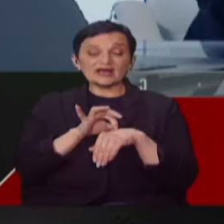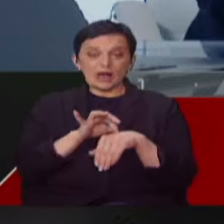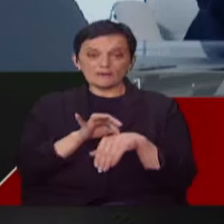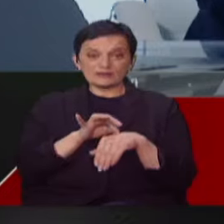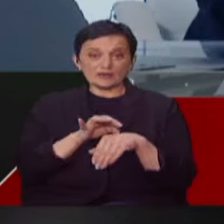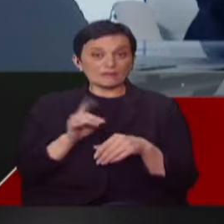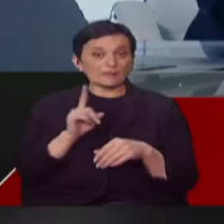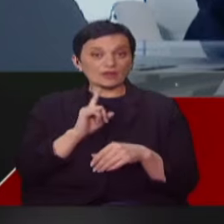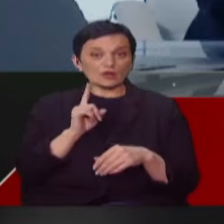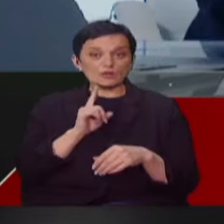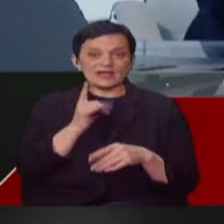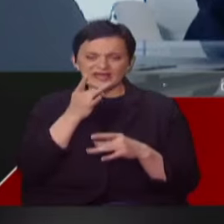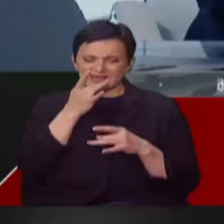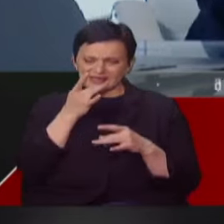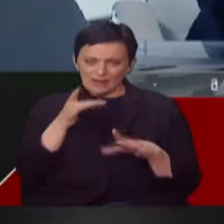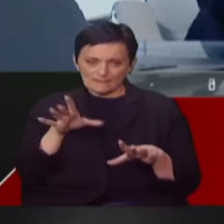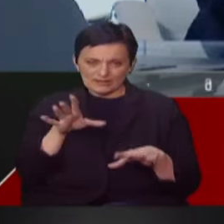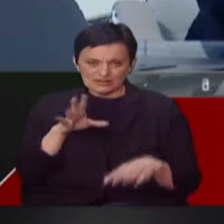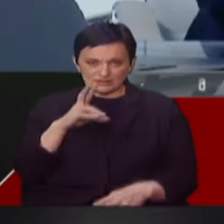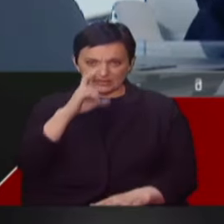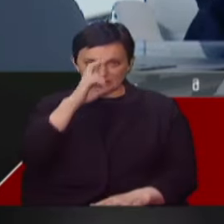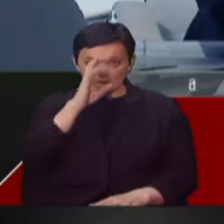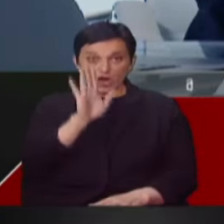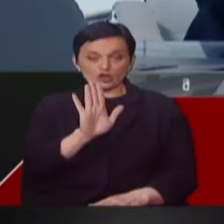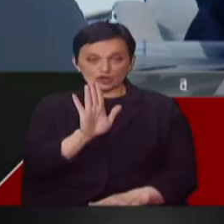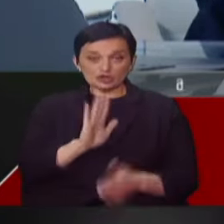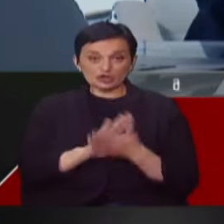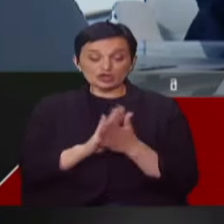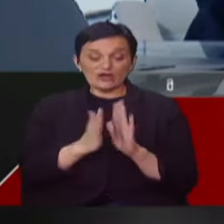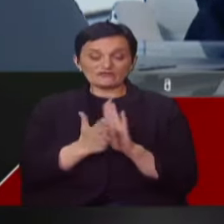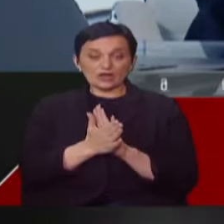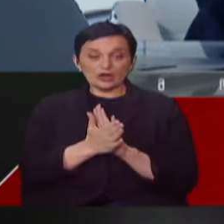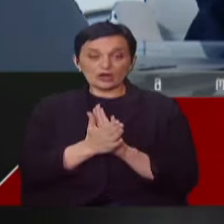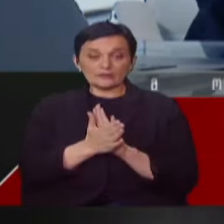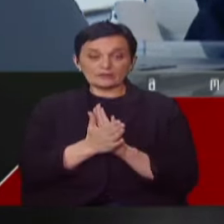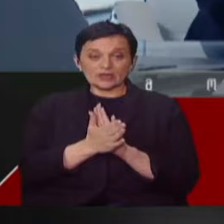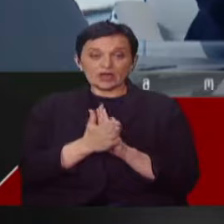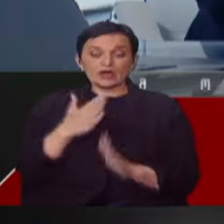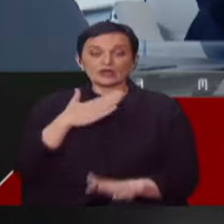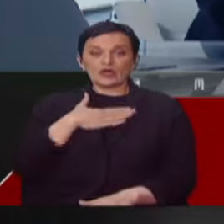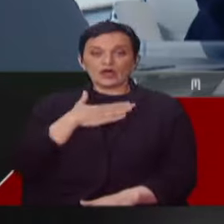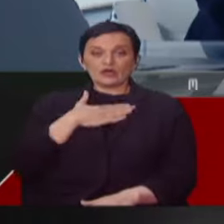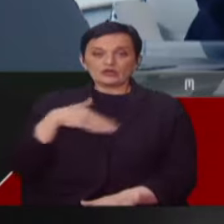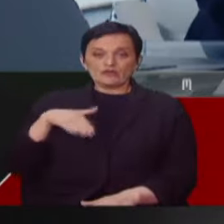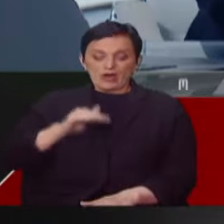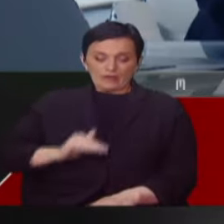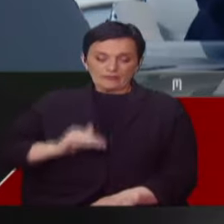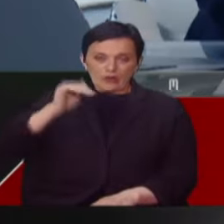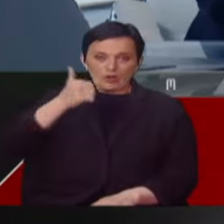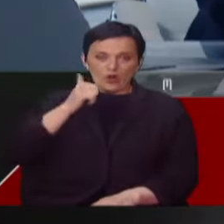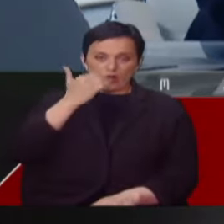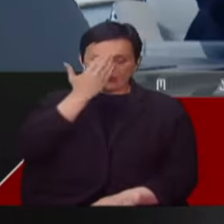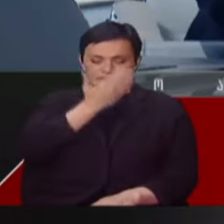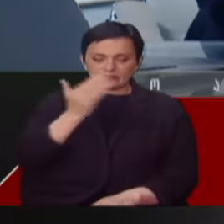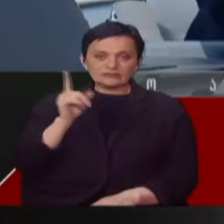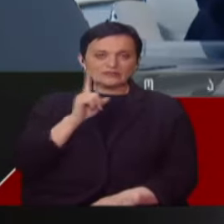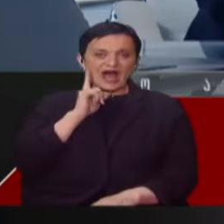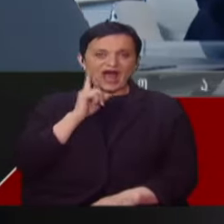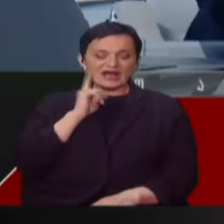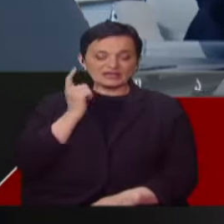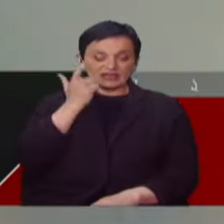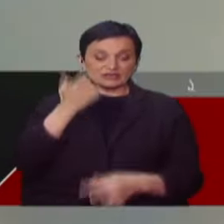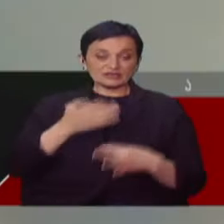გავლენა, ნებისმიერი სახელმწიფო, მოდით ამაზე შევთანხმდეთ რა. ჩვენ გავიზარდეთ როგორც ერი, ჩვენ ახალგაზრდა